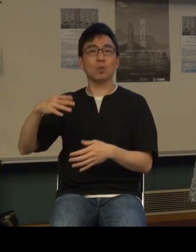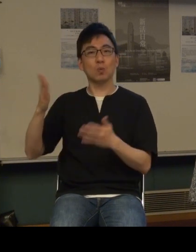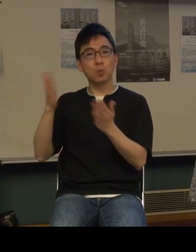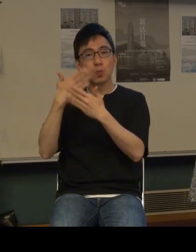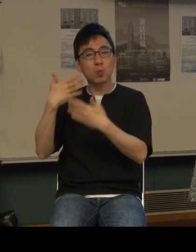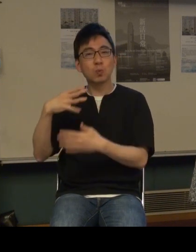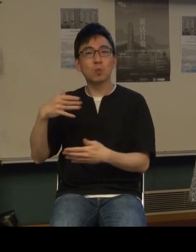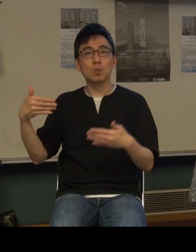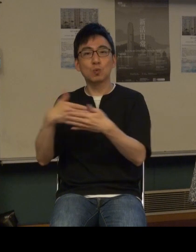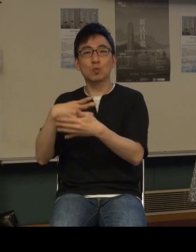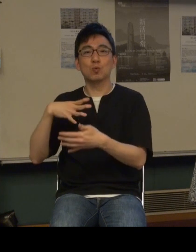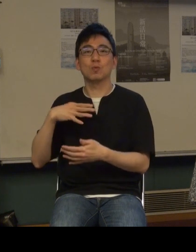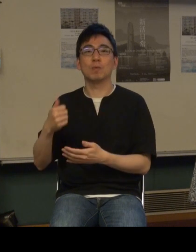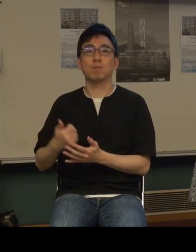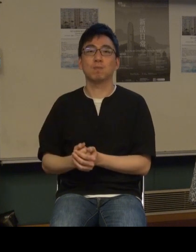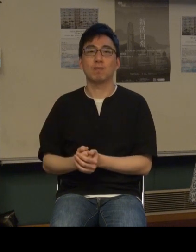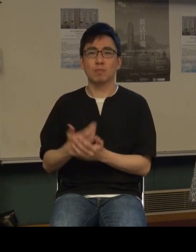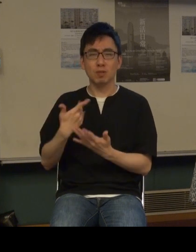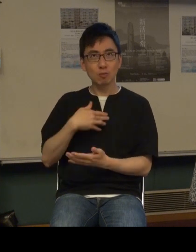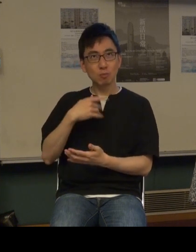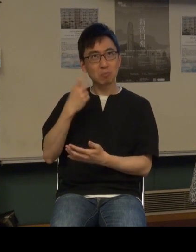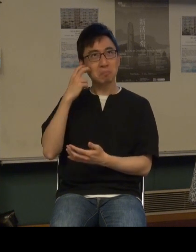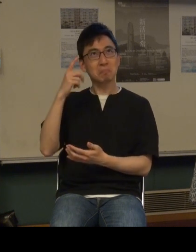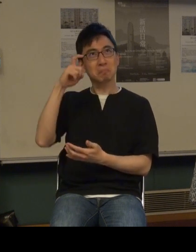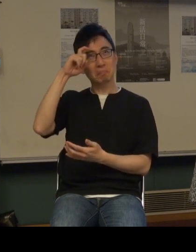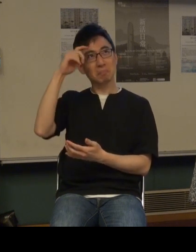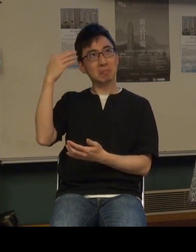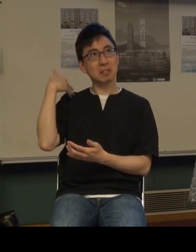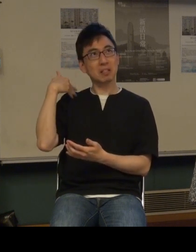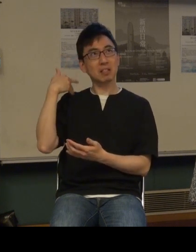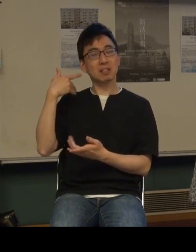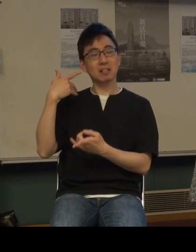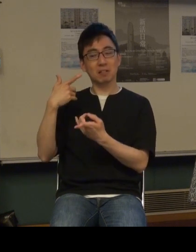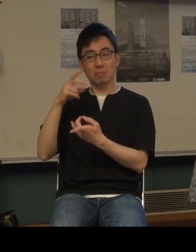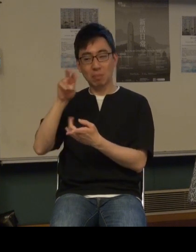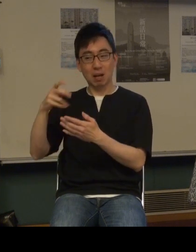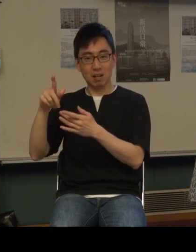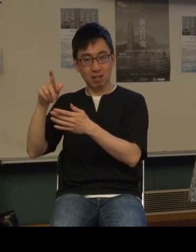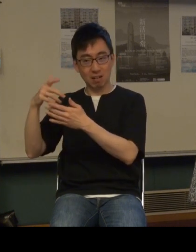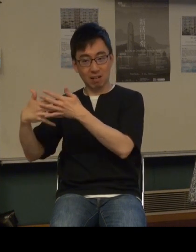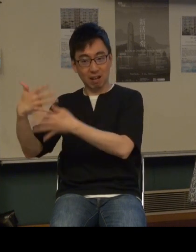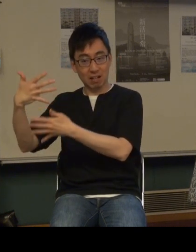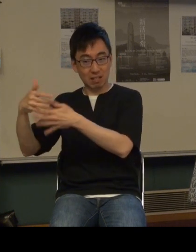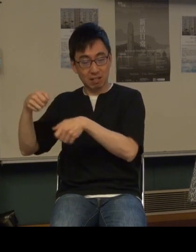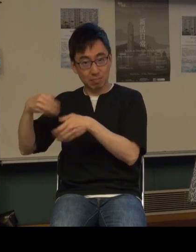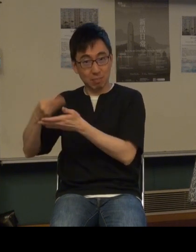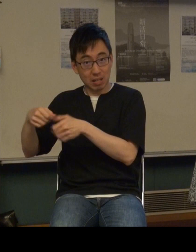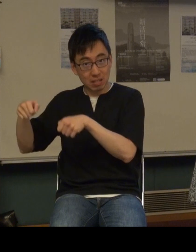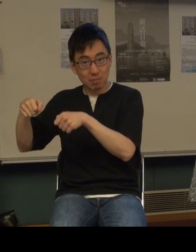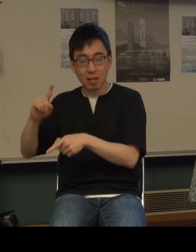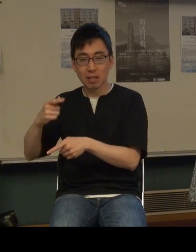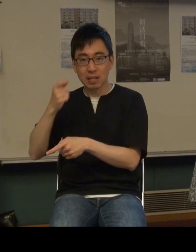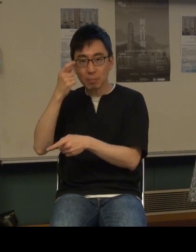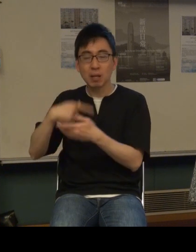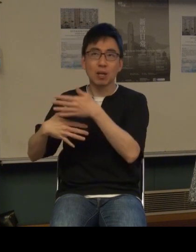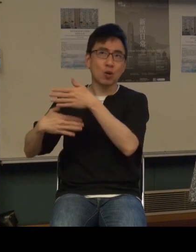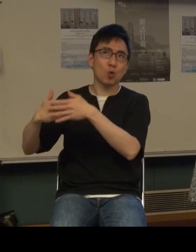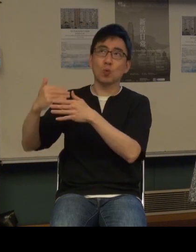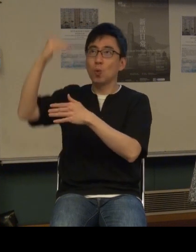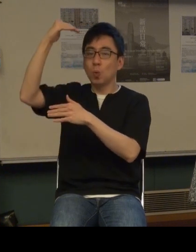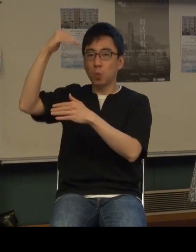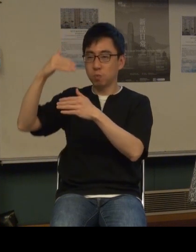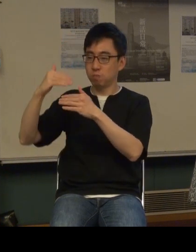街市嘅時候咧，佢哋嘅其中一個即係評語咧，都係話咧以前嘅街市咧都係樓底好高、好光猛、好通